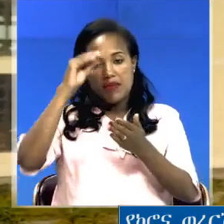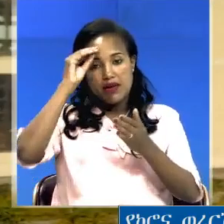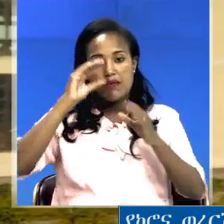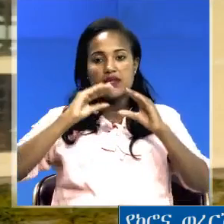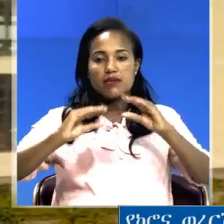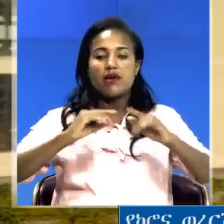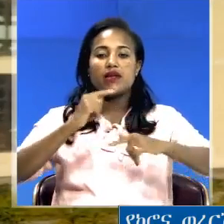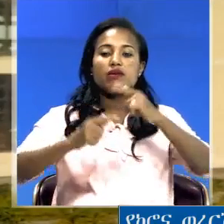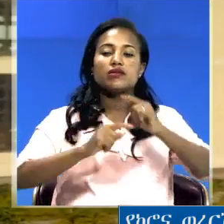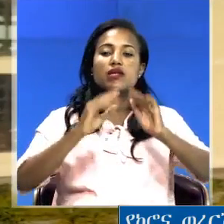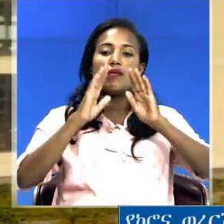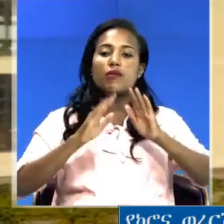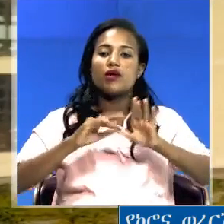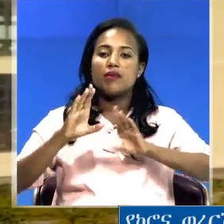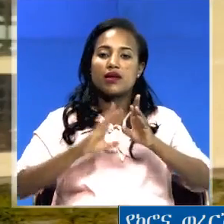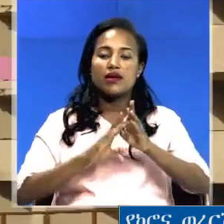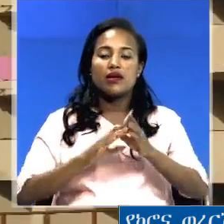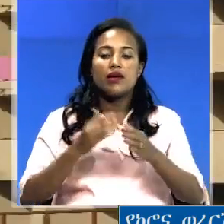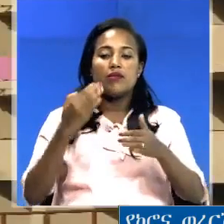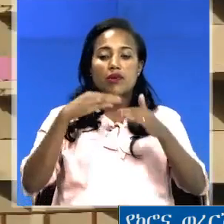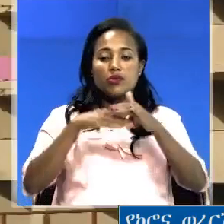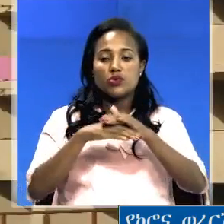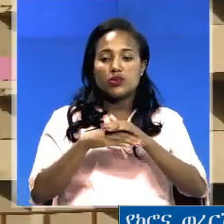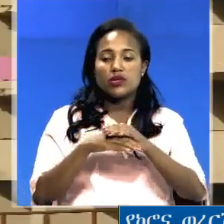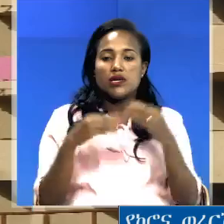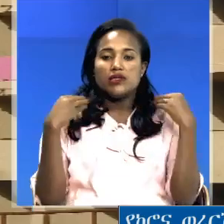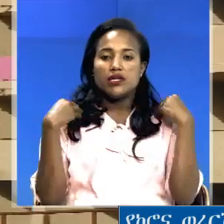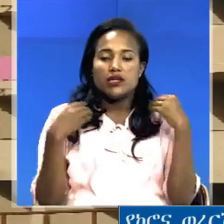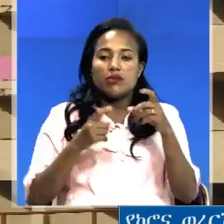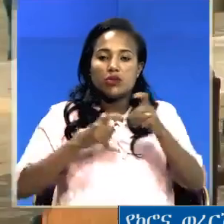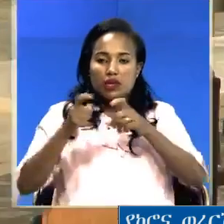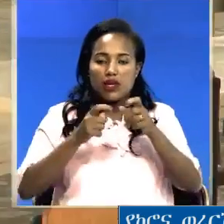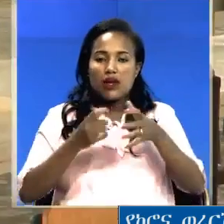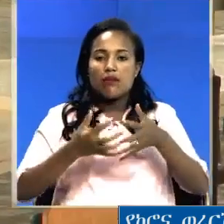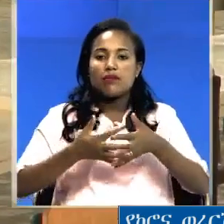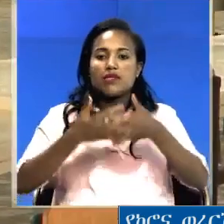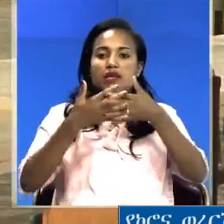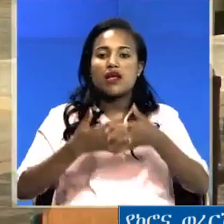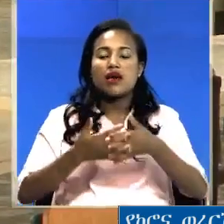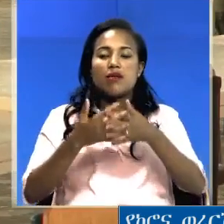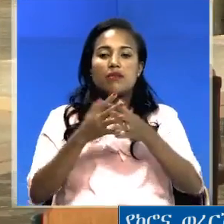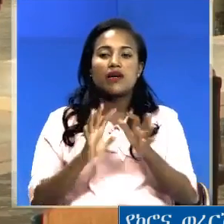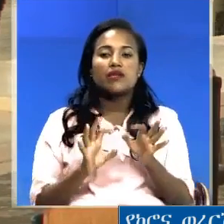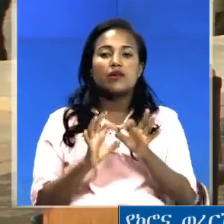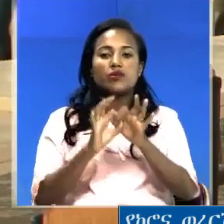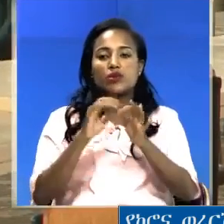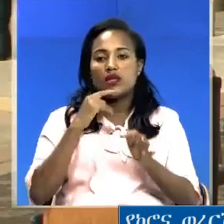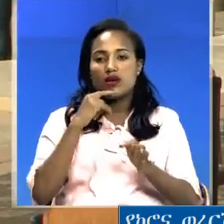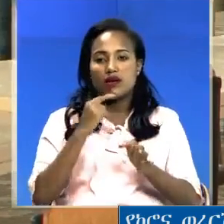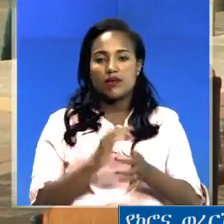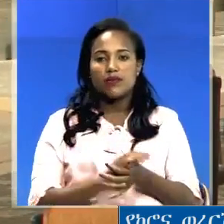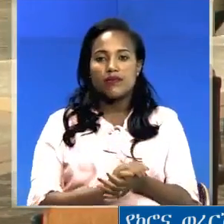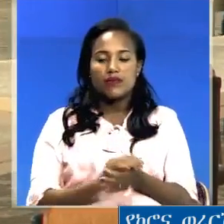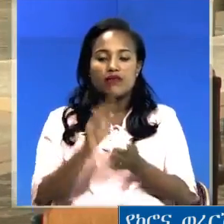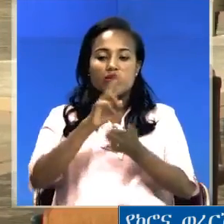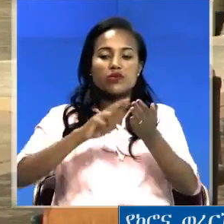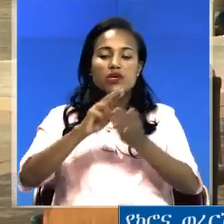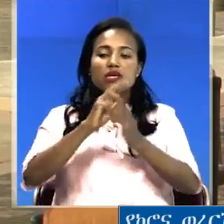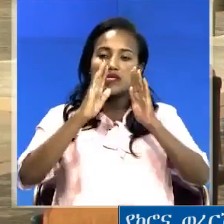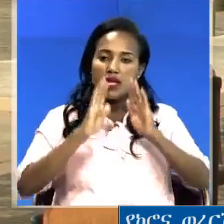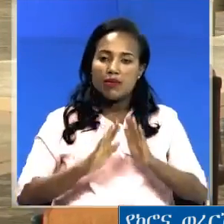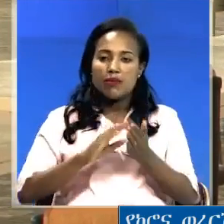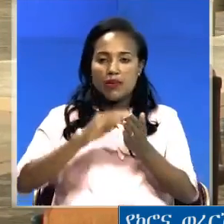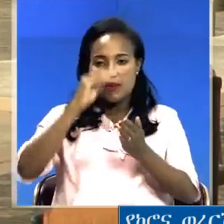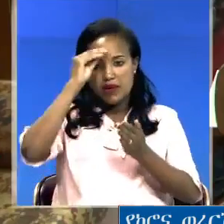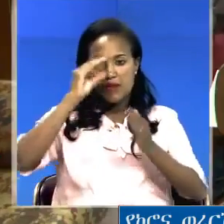ሂደት ሰላማዊ ለማድረግ በግቢ ውስጥ የደህንነት መቆጣጠሪያ መሳሪያዎች መገጠማቸውን የተነገረው ዩኒቨርሲቲው ሰላማዊ የመማር